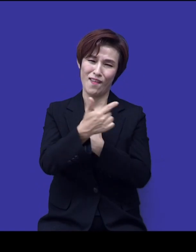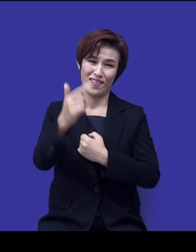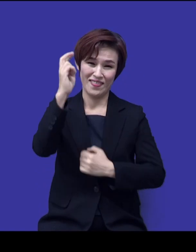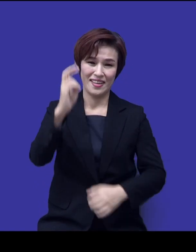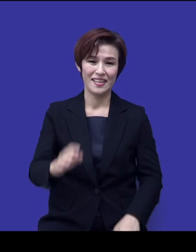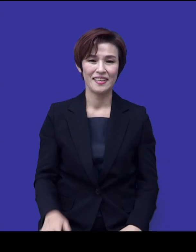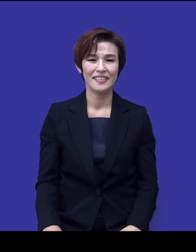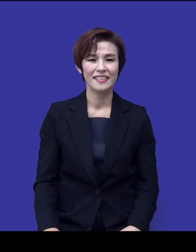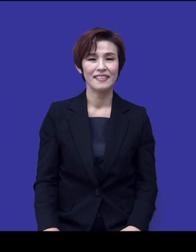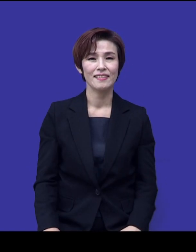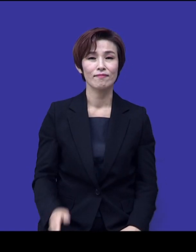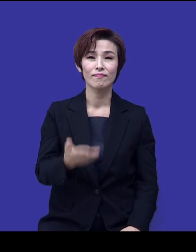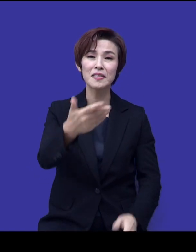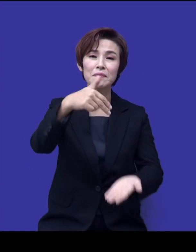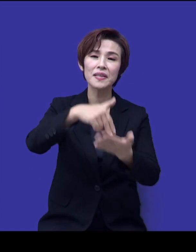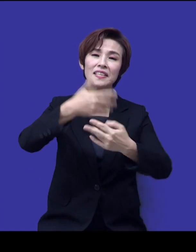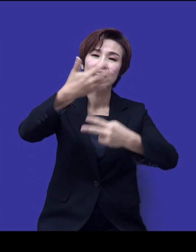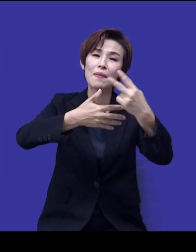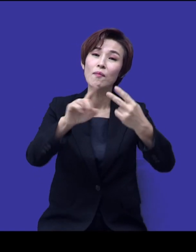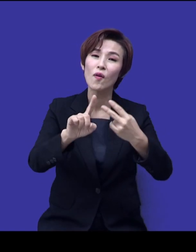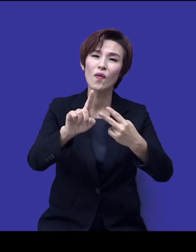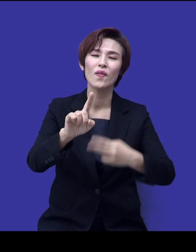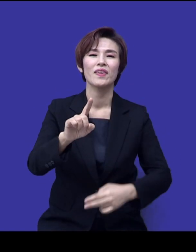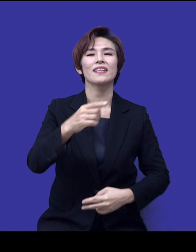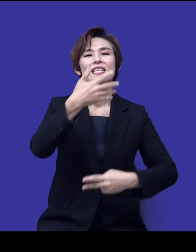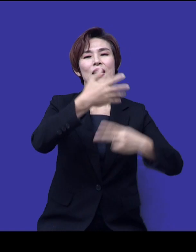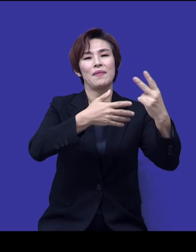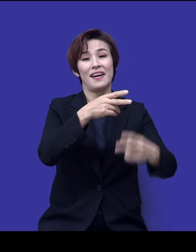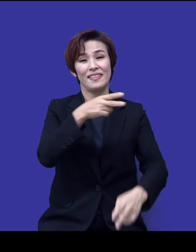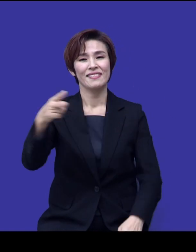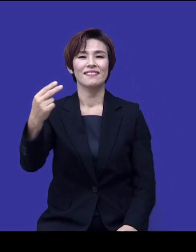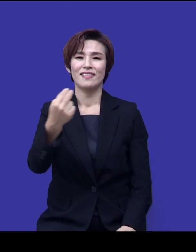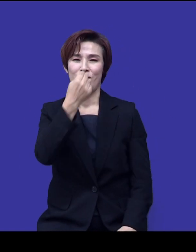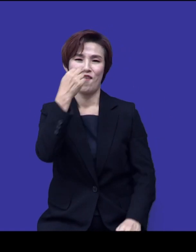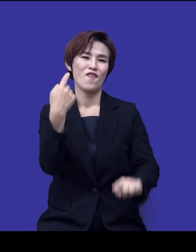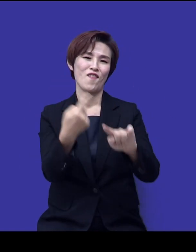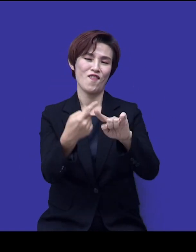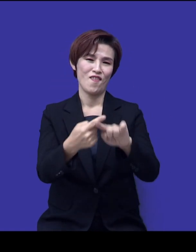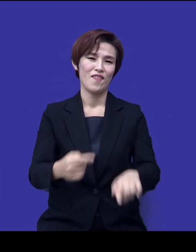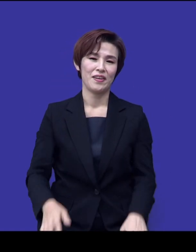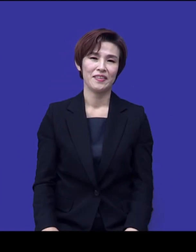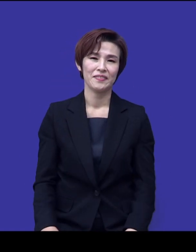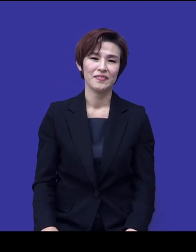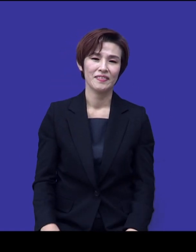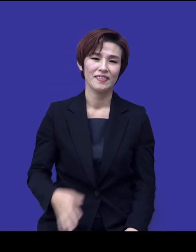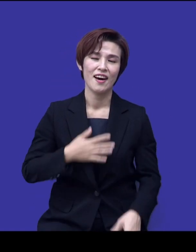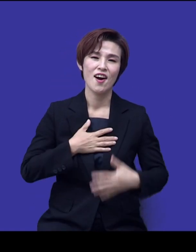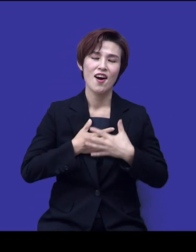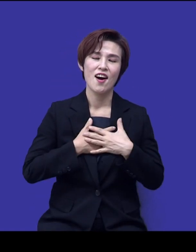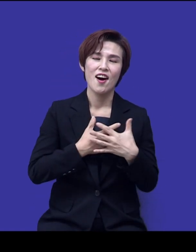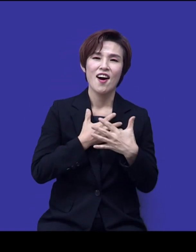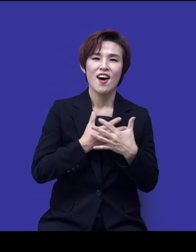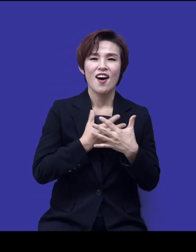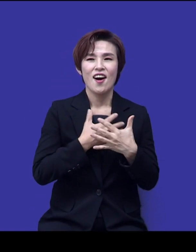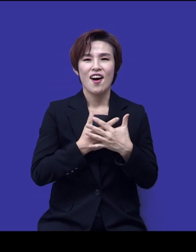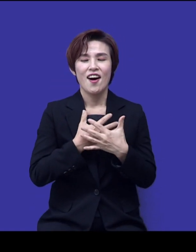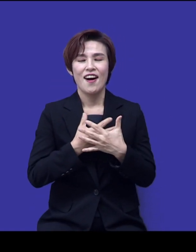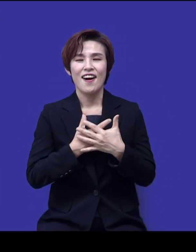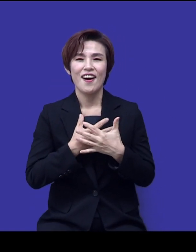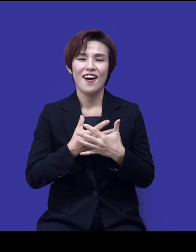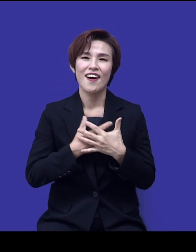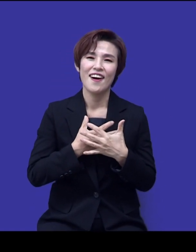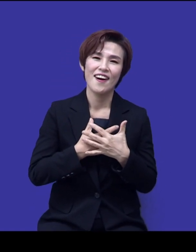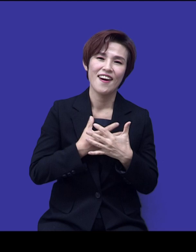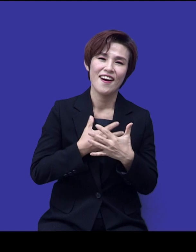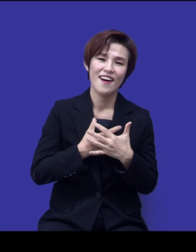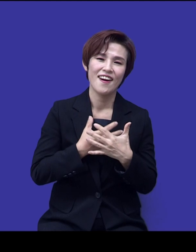질문으로 나에게 드라마란? 생명이다. 생명이다. 네. 지금도 뛰고요. 자다가도 생각, 드라마 생각나면 네. 뜨고.